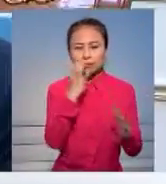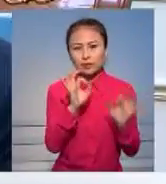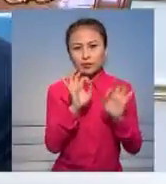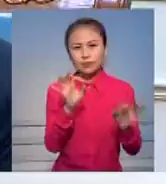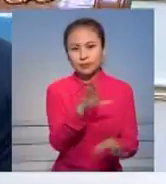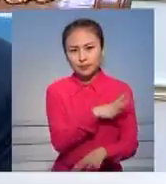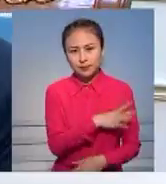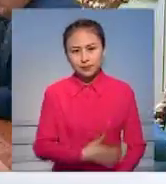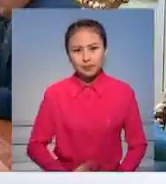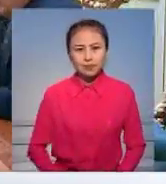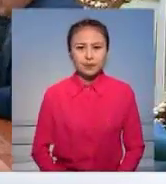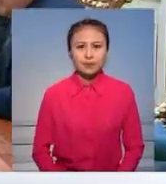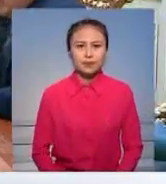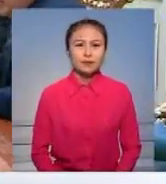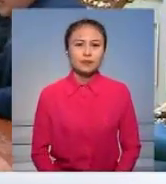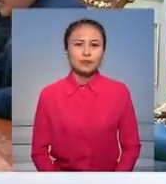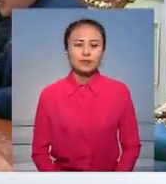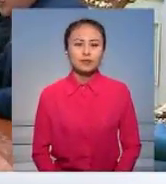ықыласын жеткізді.